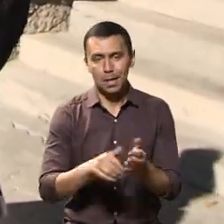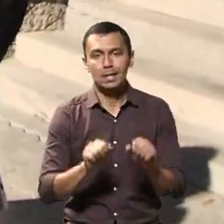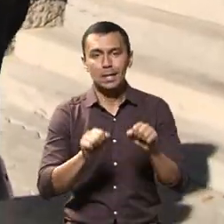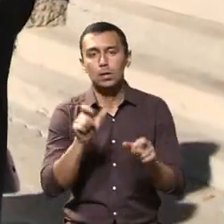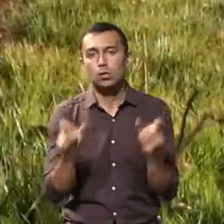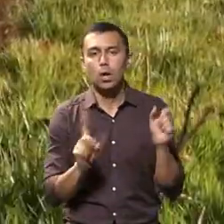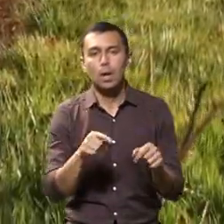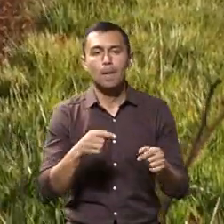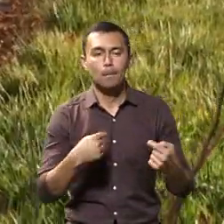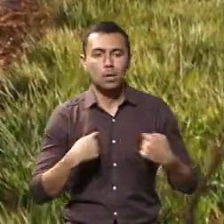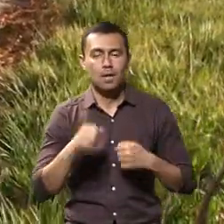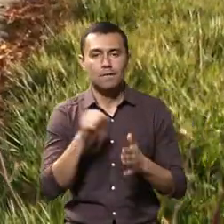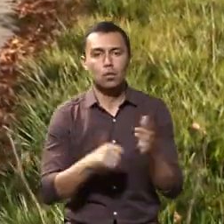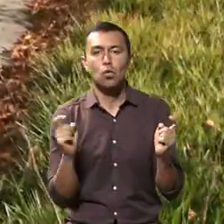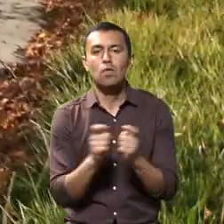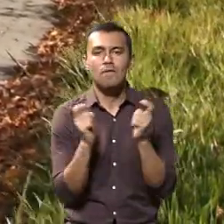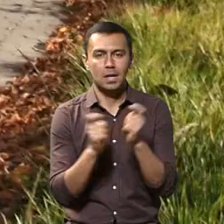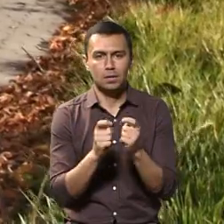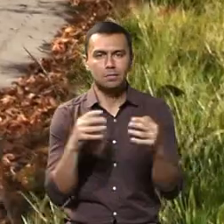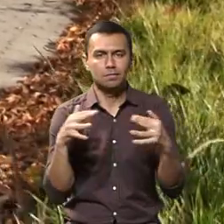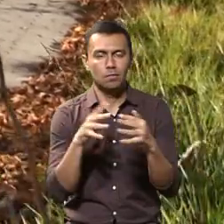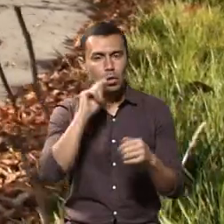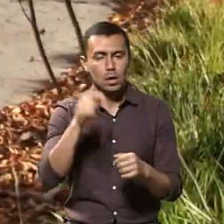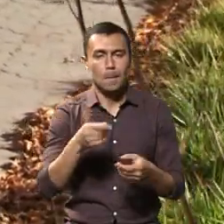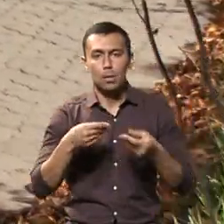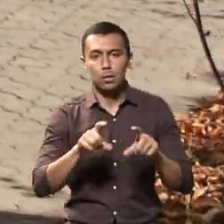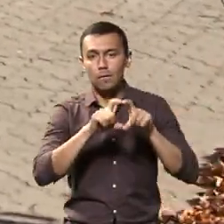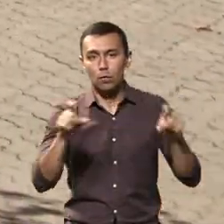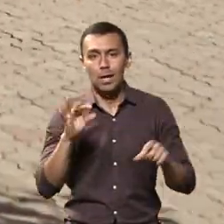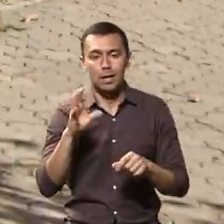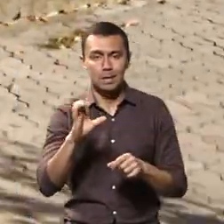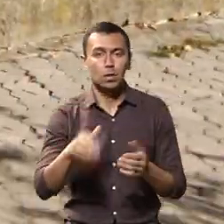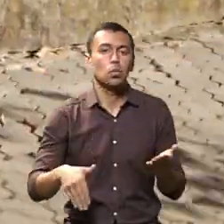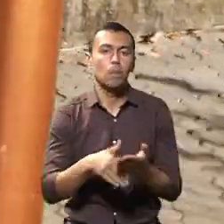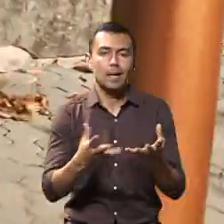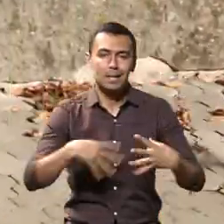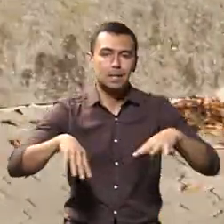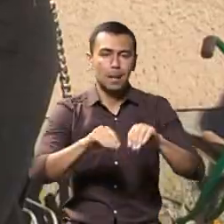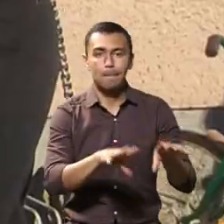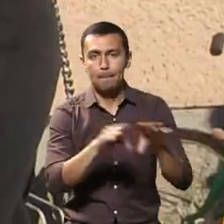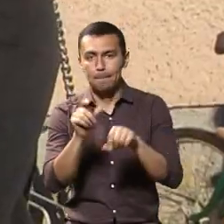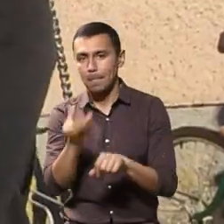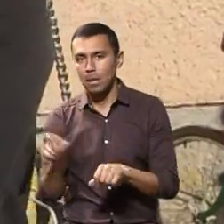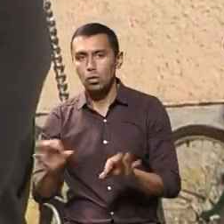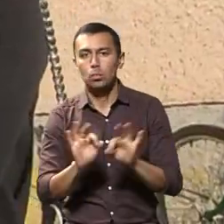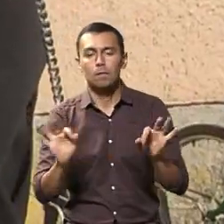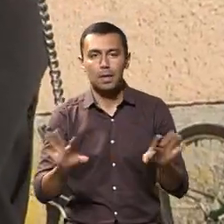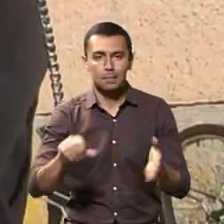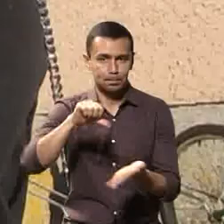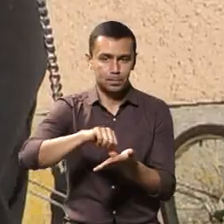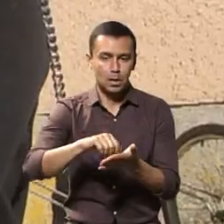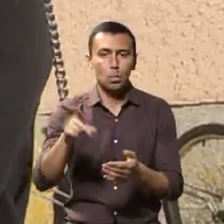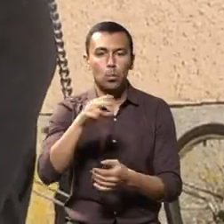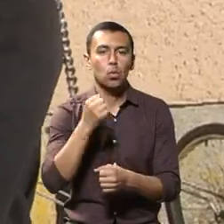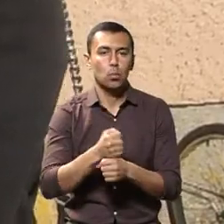людей, які постраждали від конфлікту в Україні», благодійний фонд «Карітас Хмельницький» допомагає сім'ям-переселенцям, розповідає фасилітатор по